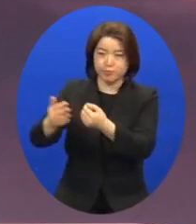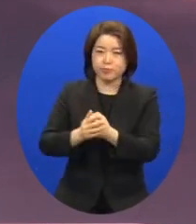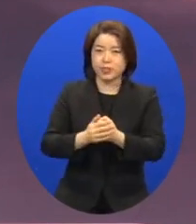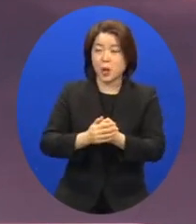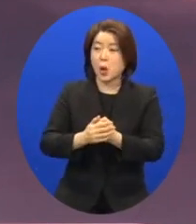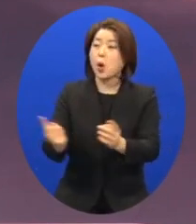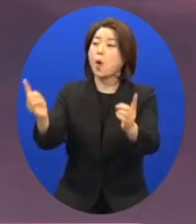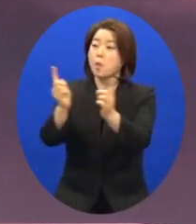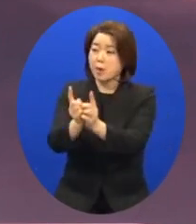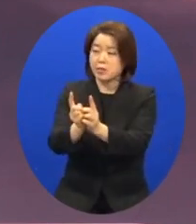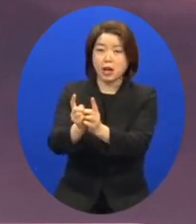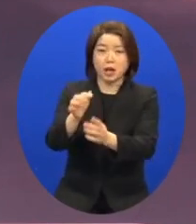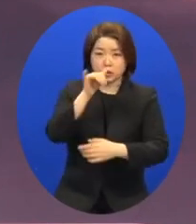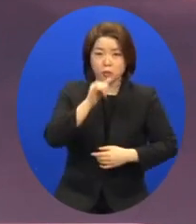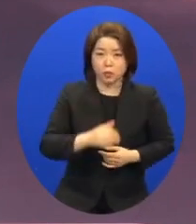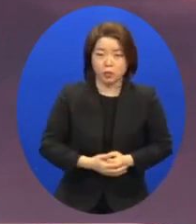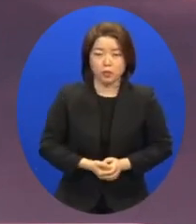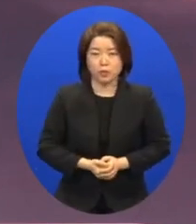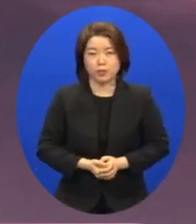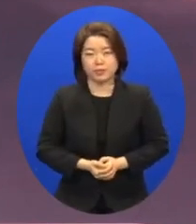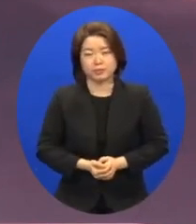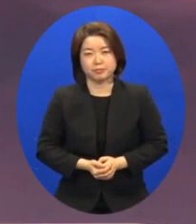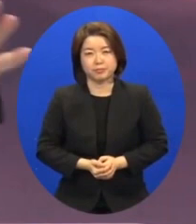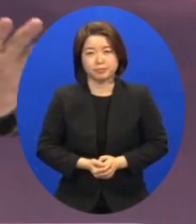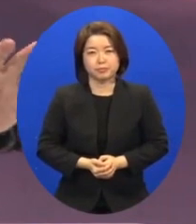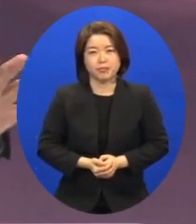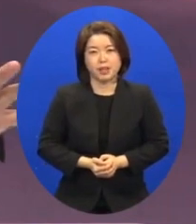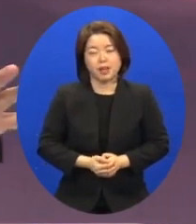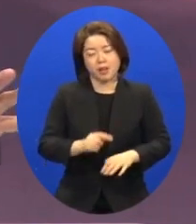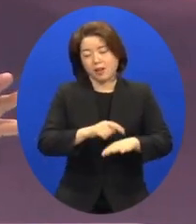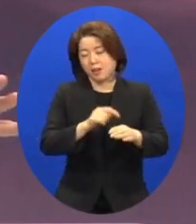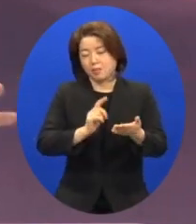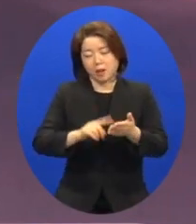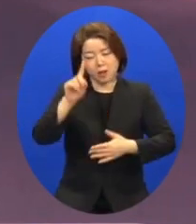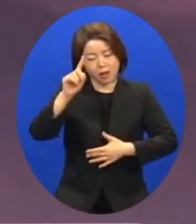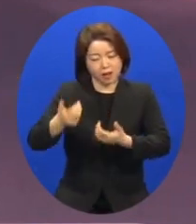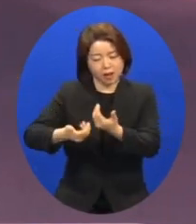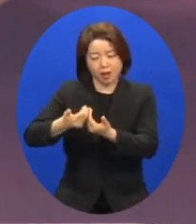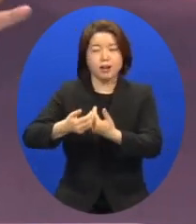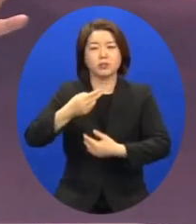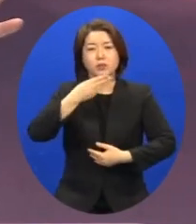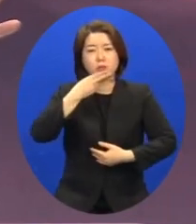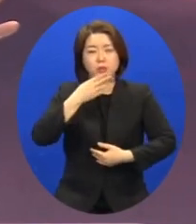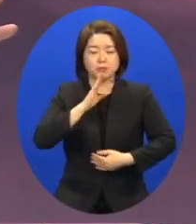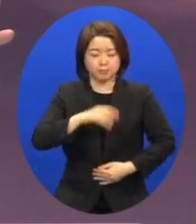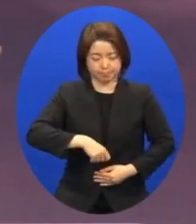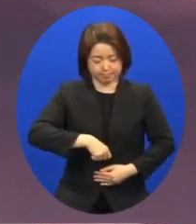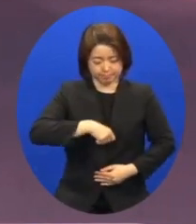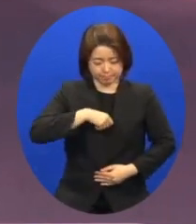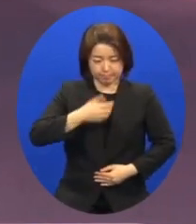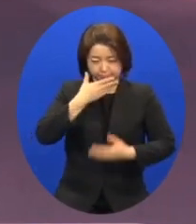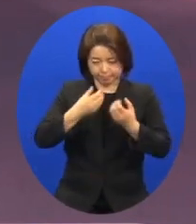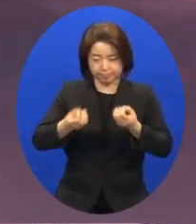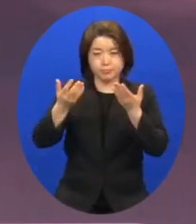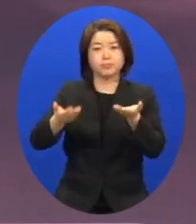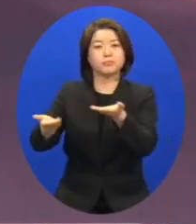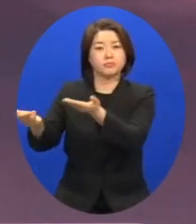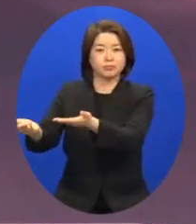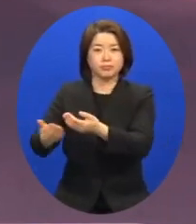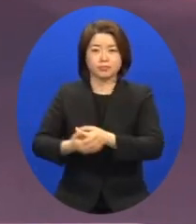카페로 나오세요 그렇게 했다는 거예요 전혀 마음에 거리낌이 엎드려 요 진심으로 축하 해 드릴 수 있겠죠